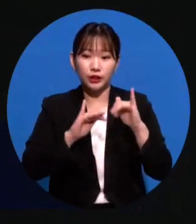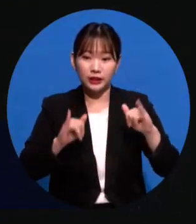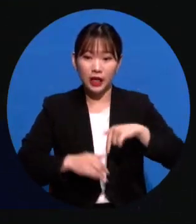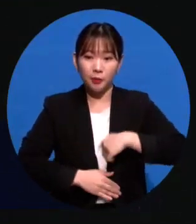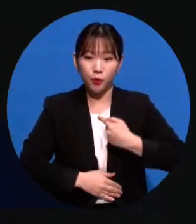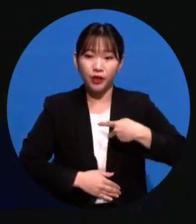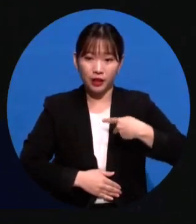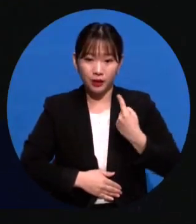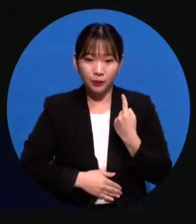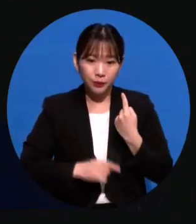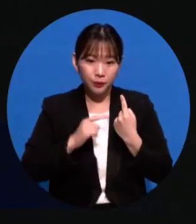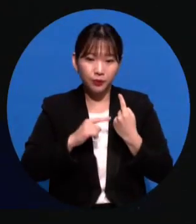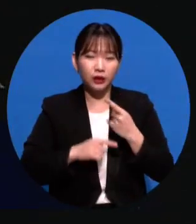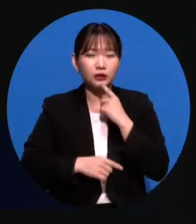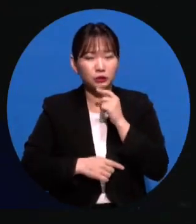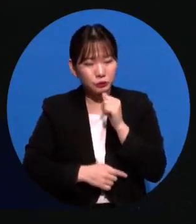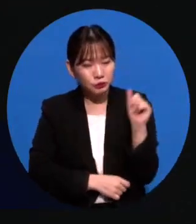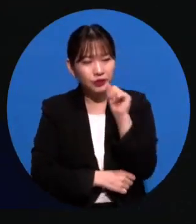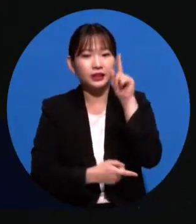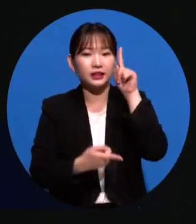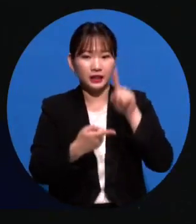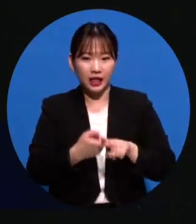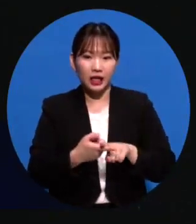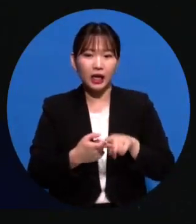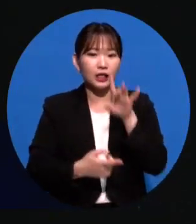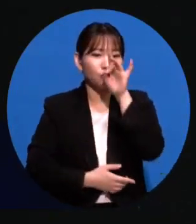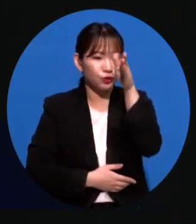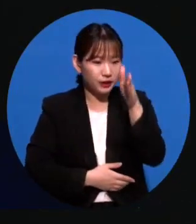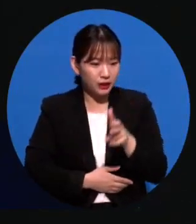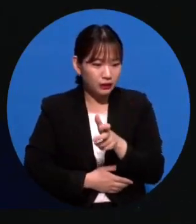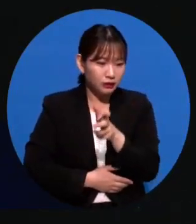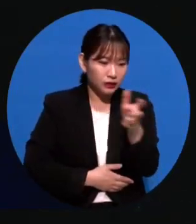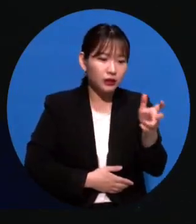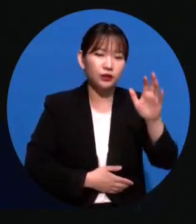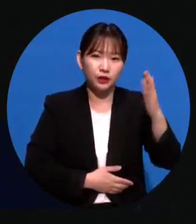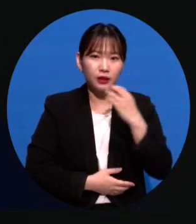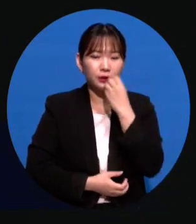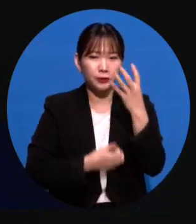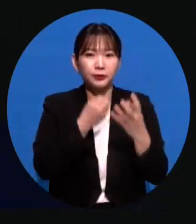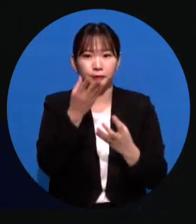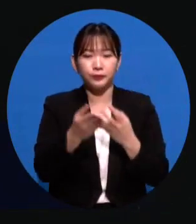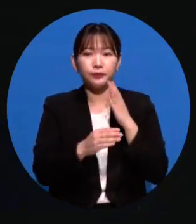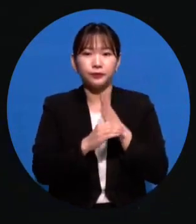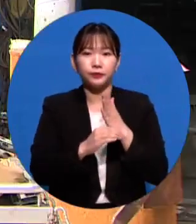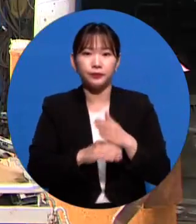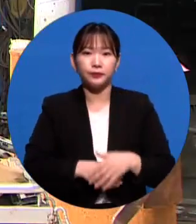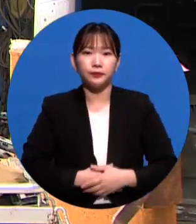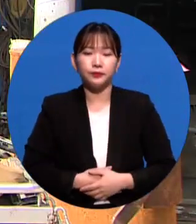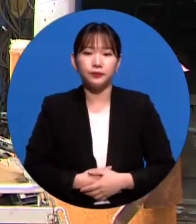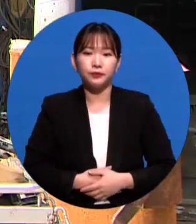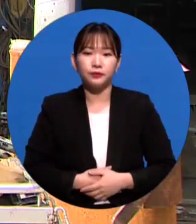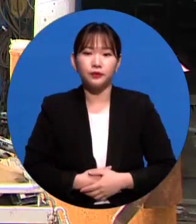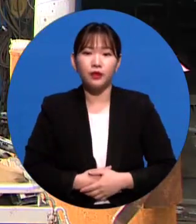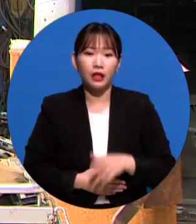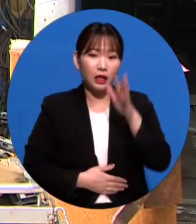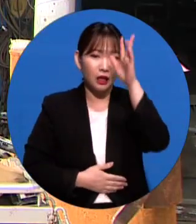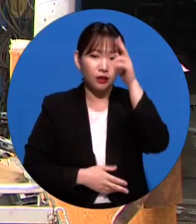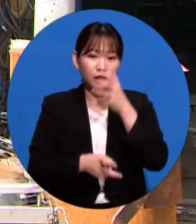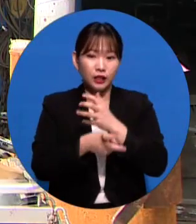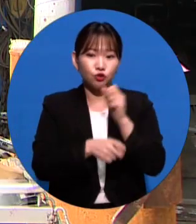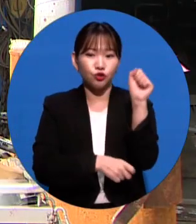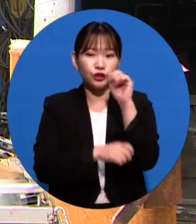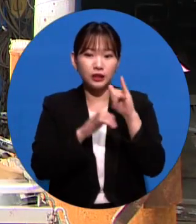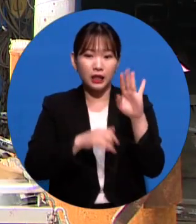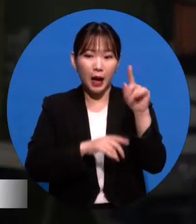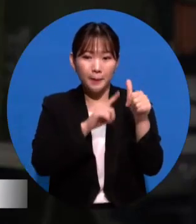운전자도 본인이 졸음 운전을 하다가 중앙선을 넘어가게 했다고 그렇게 이야기하고 있습니다. 경찰은 레미콘